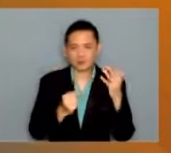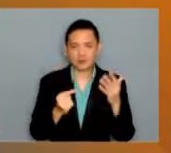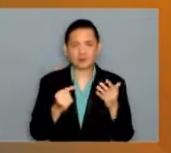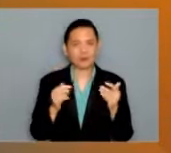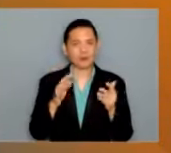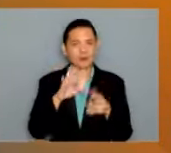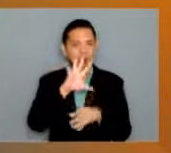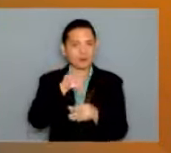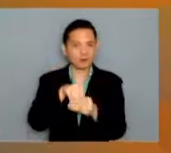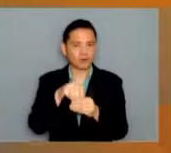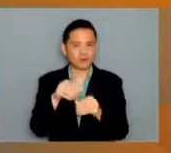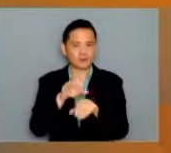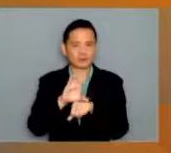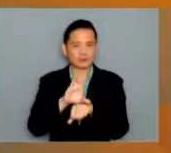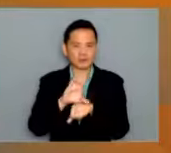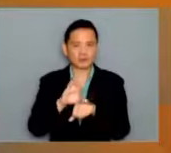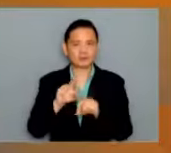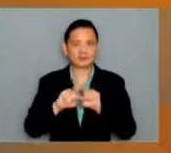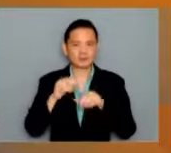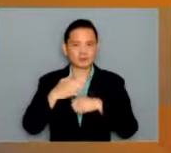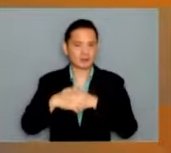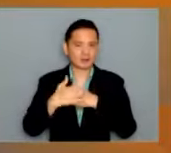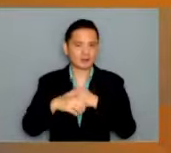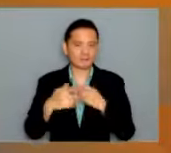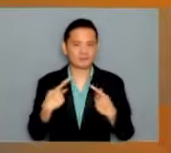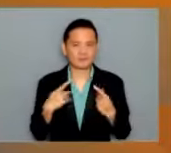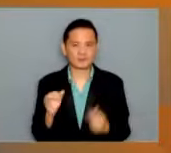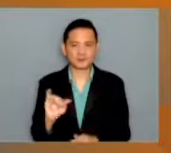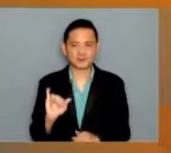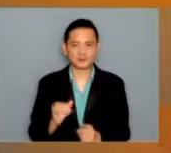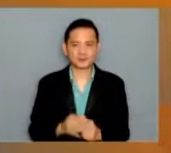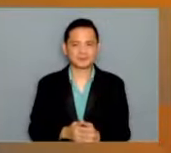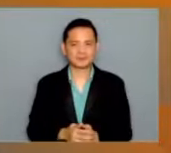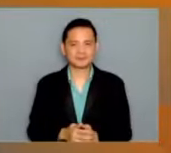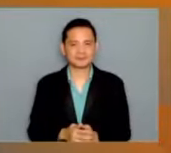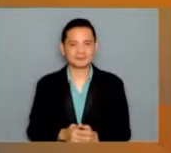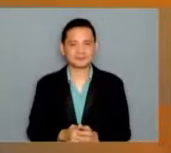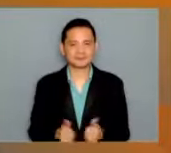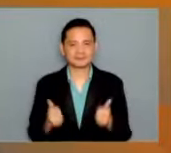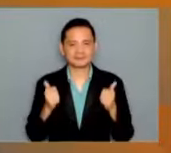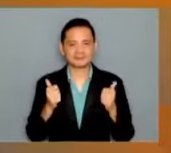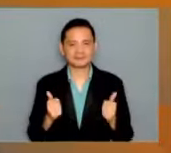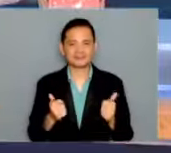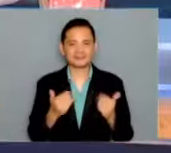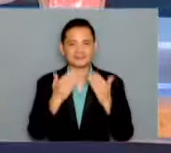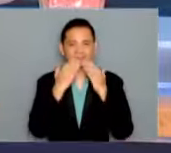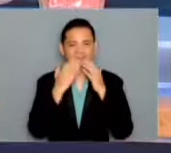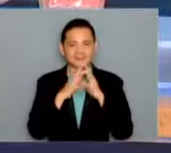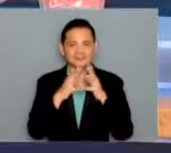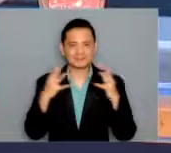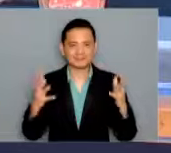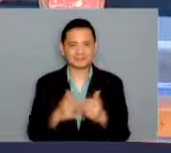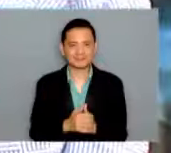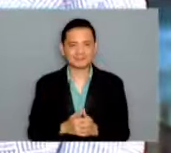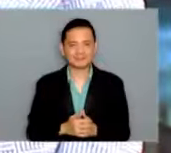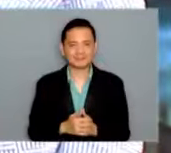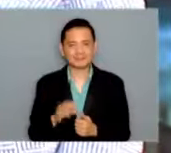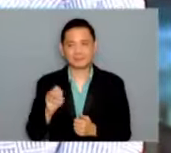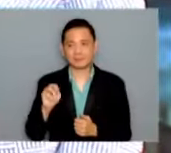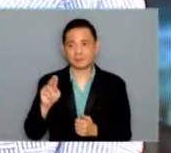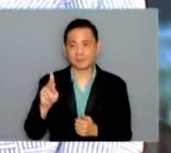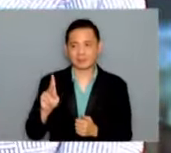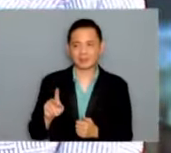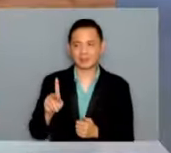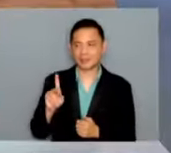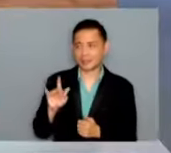saka pastries. Pastries din. Okay. Kaya na ba, Jess? Maraming salamat. Mark and Kelly ng Auro Chocolate.